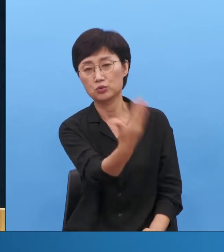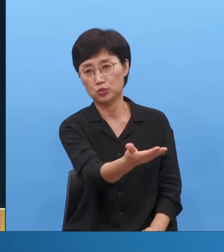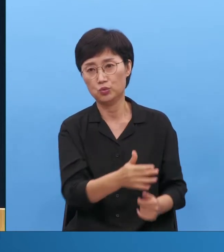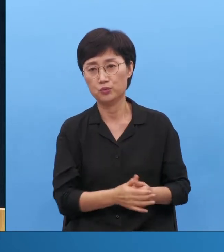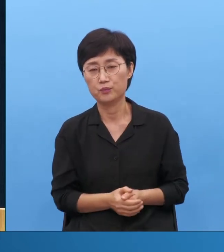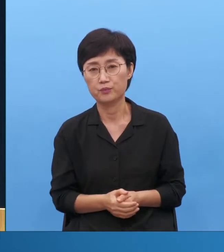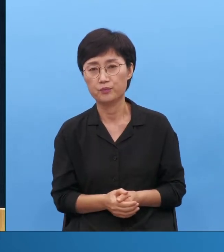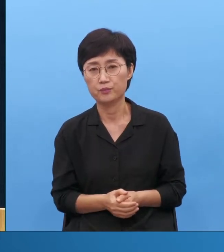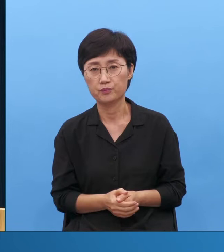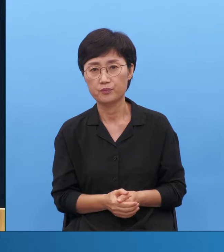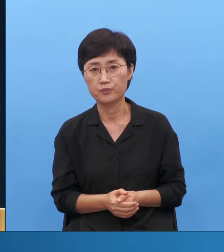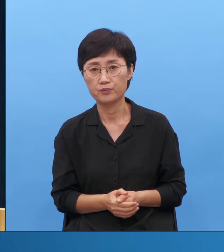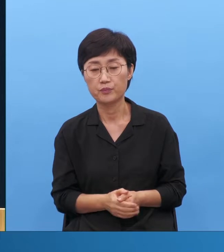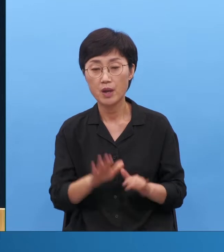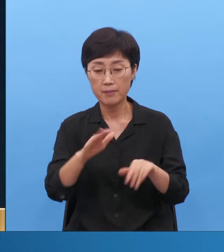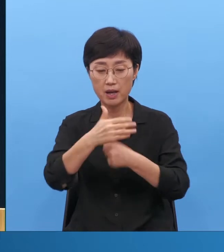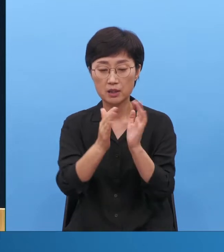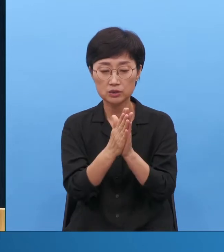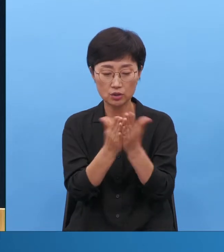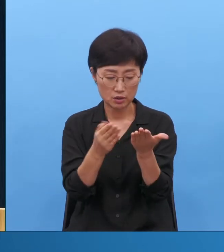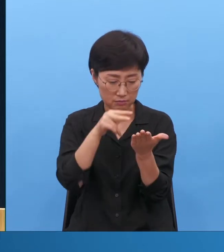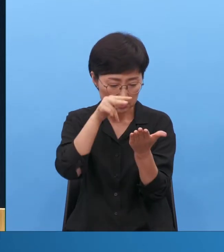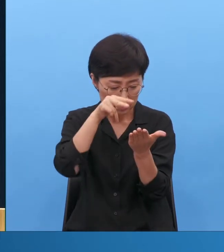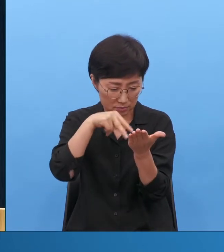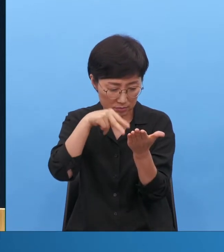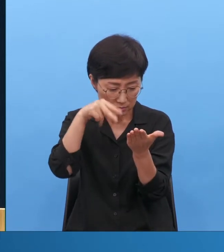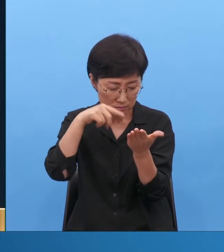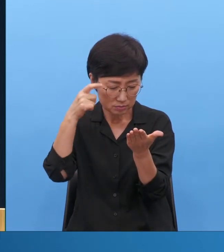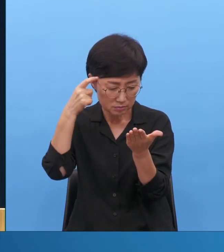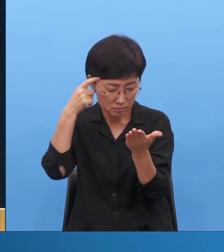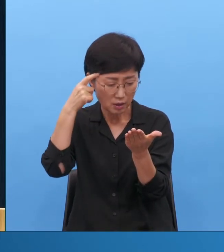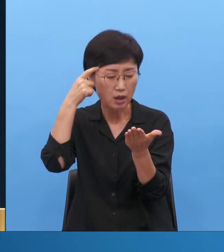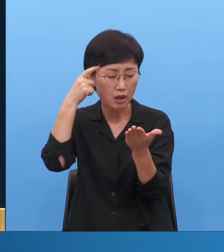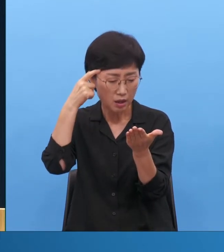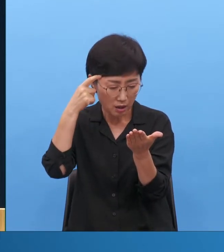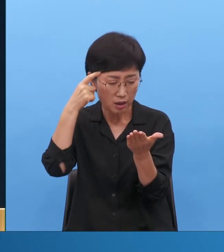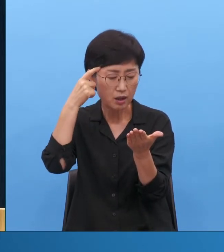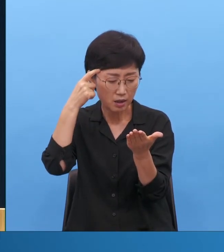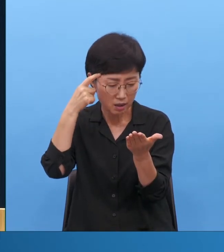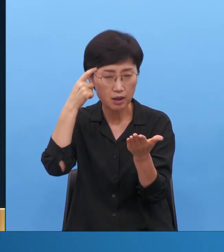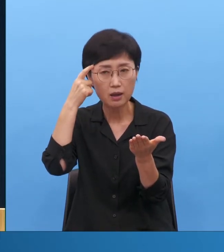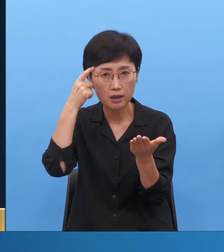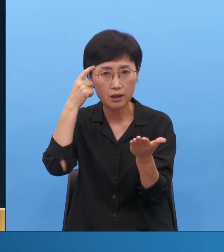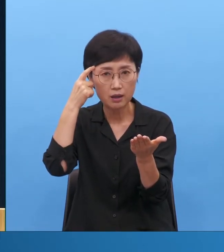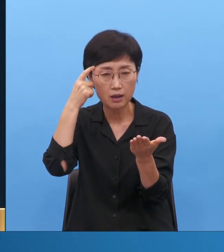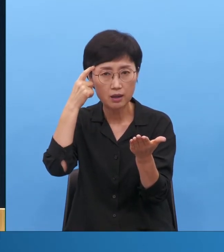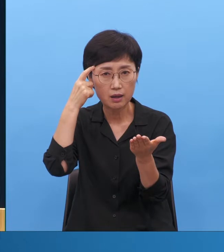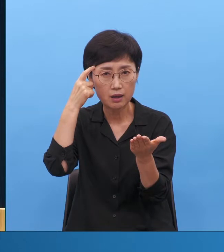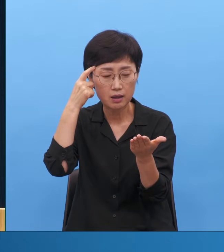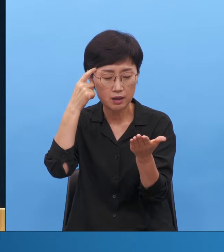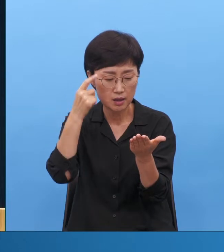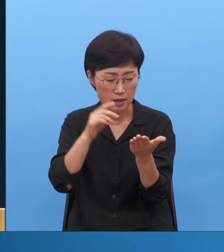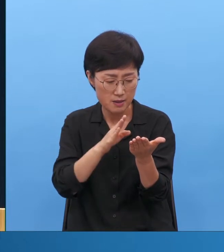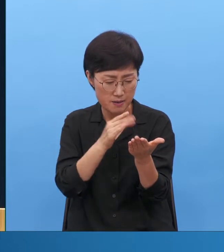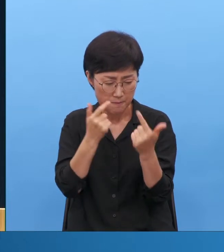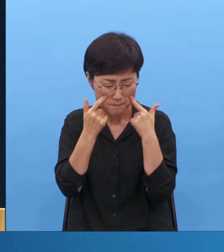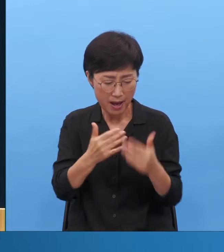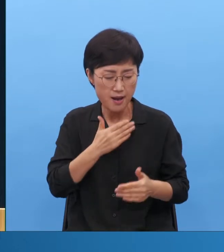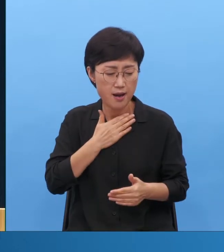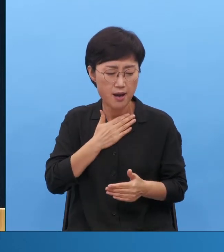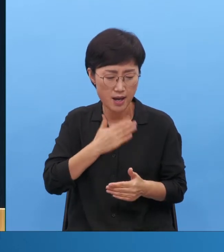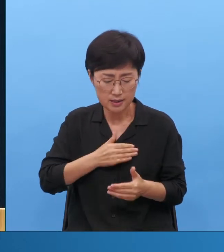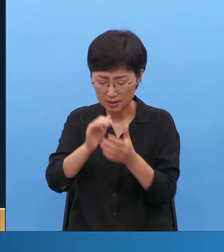하나님 말씀을 잘 보시면서요, 우리가 붙잡으면 단 한마디의 기도에 응답 올 수 있어요. If you look carefully at the 그렇죠? word